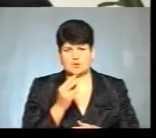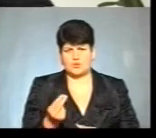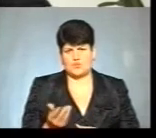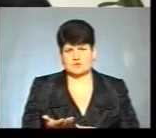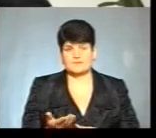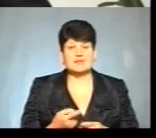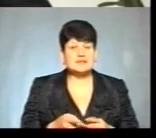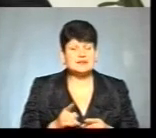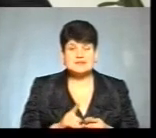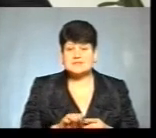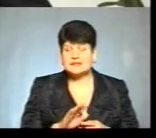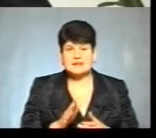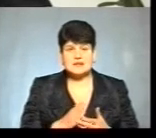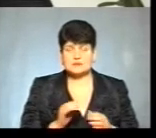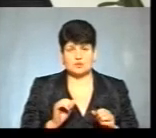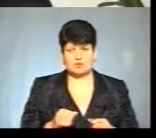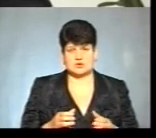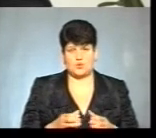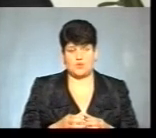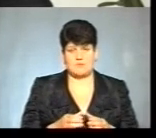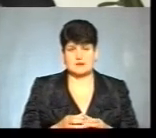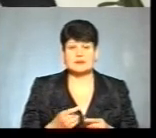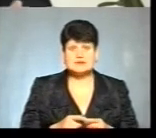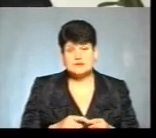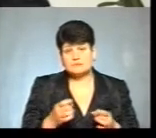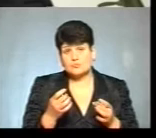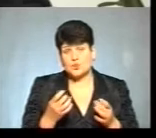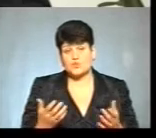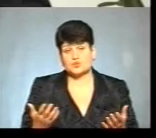Ну це не спроможна громада, люди добрі. Це просто ну